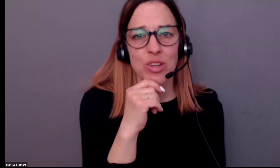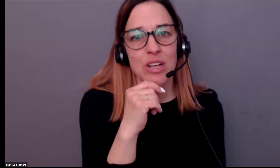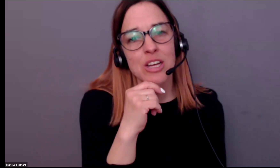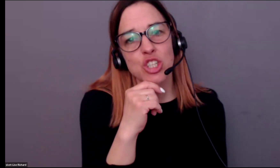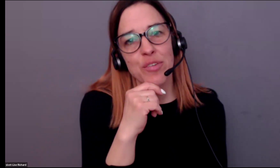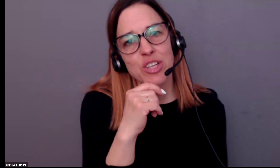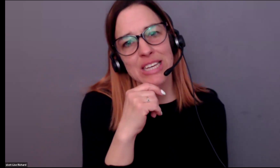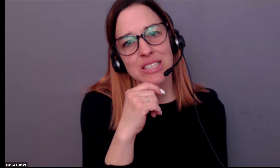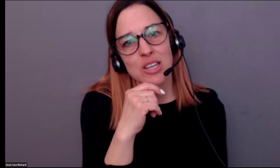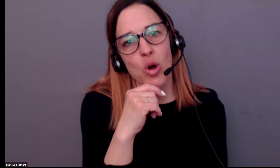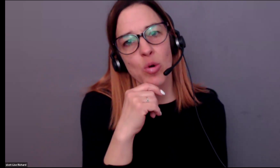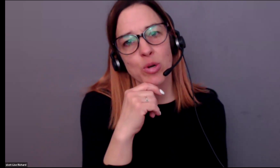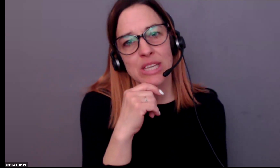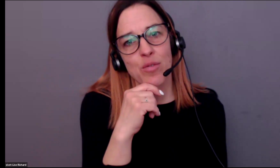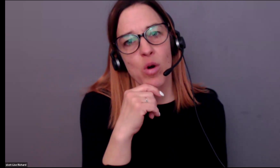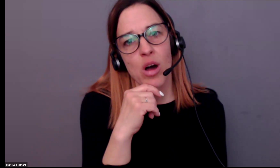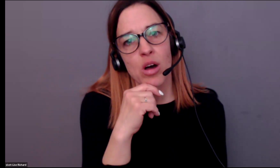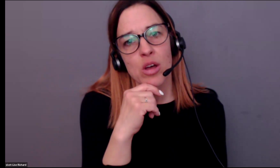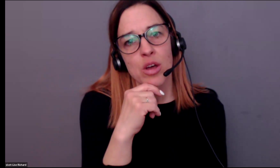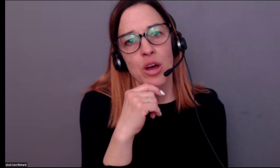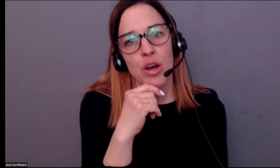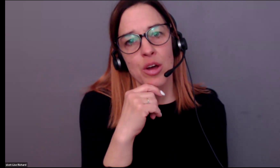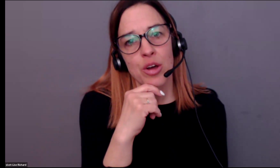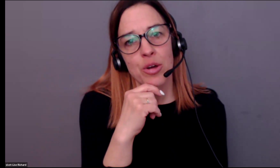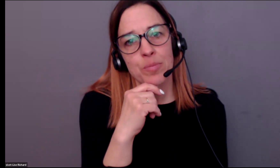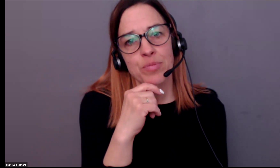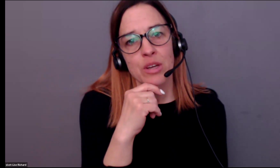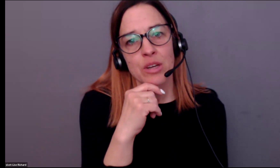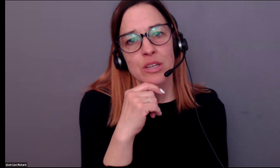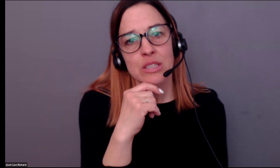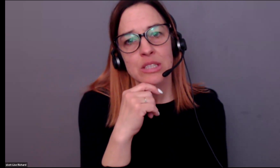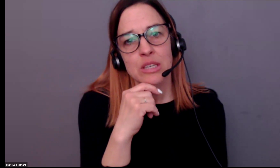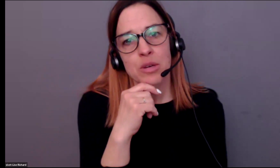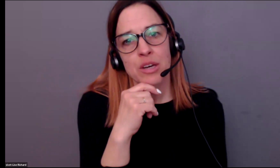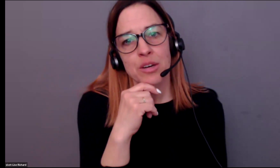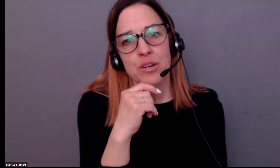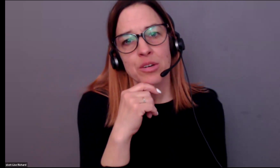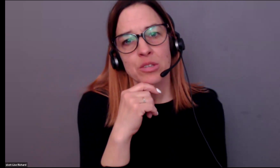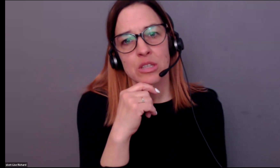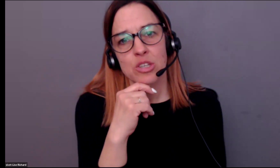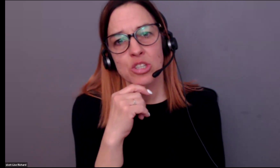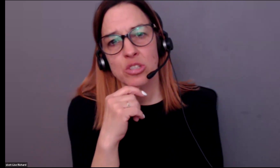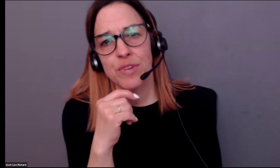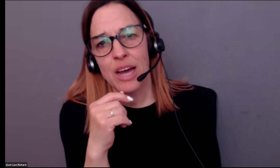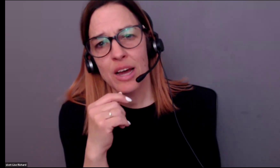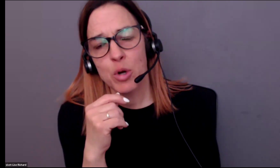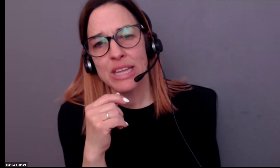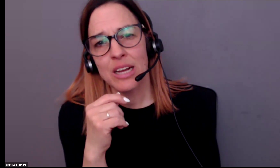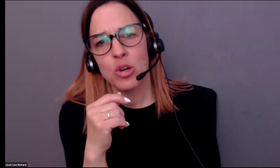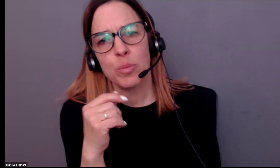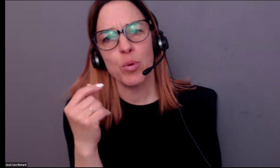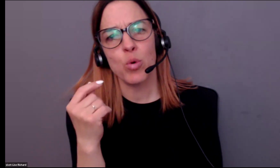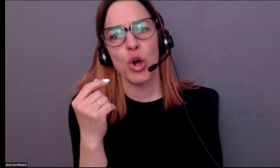tout le monde. J'avais une question pour savoir, tu sais, y a-t-il